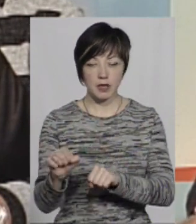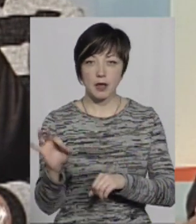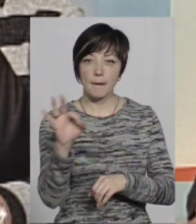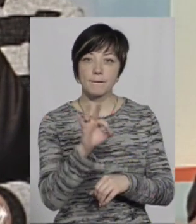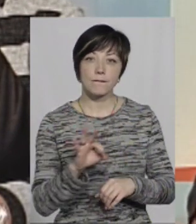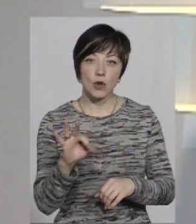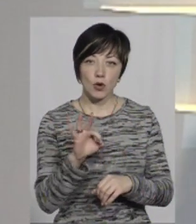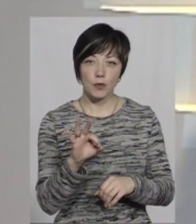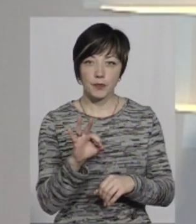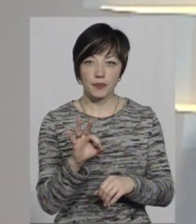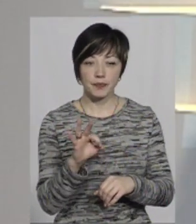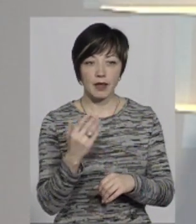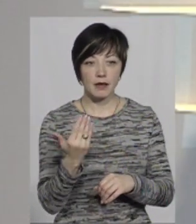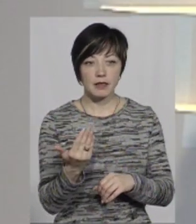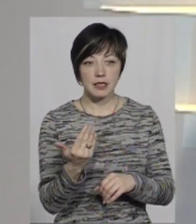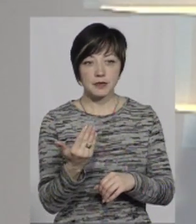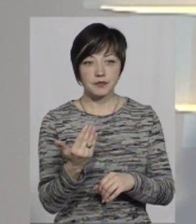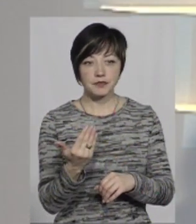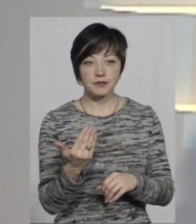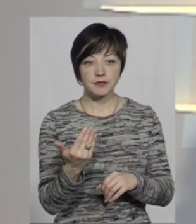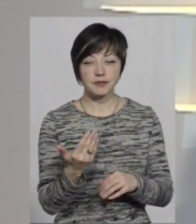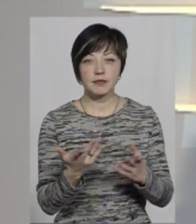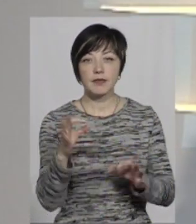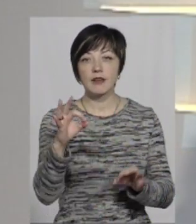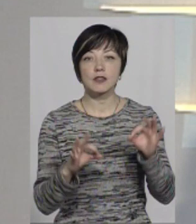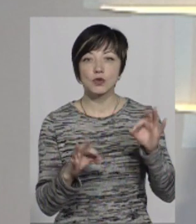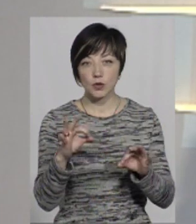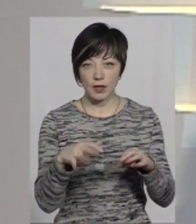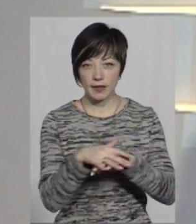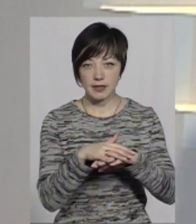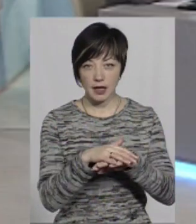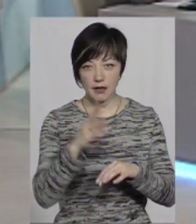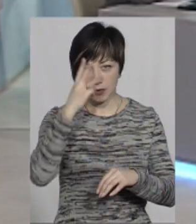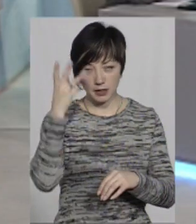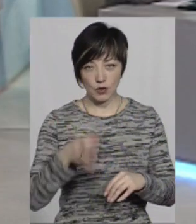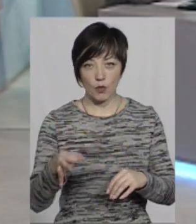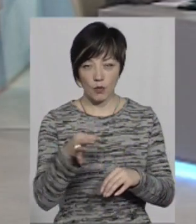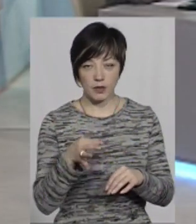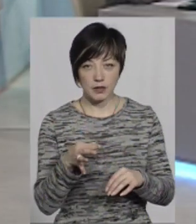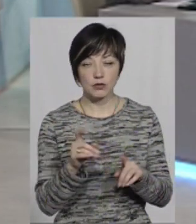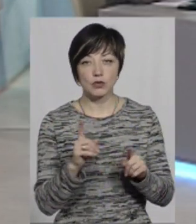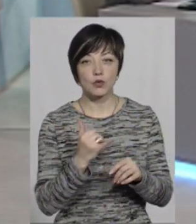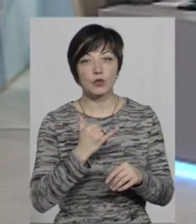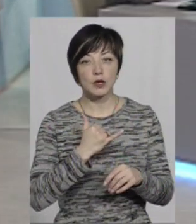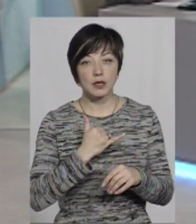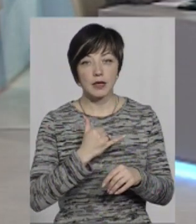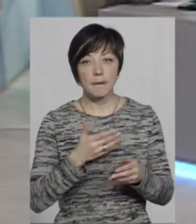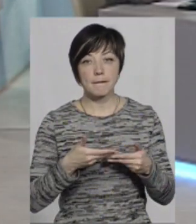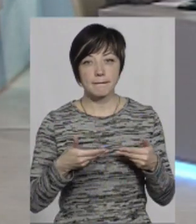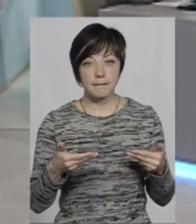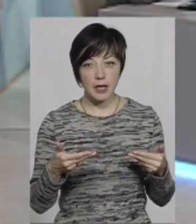Щодо, то, що ви, щодо того, який відсоток населення щеплення. Відсоток, до чого я хочу. Тому